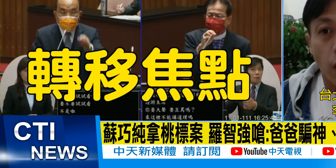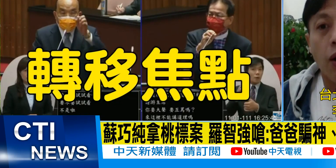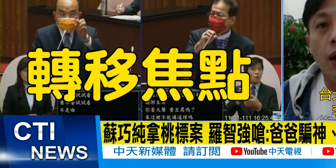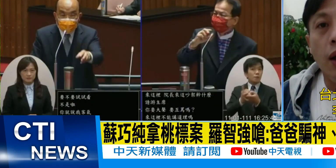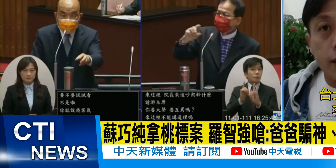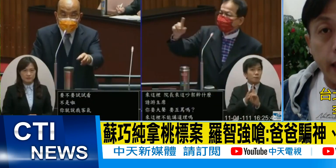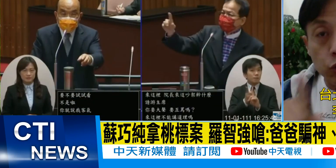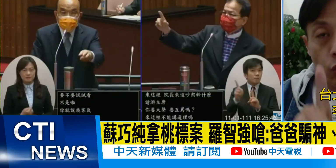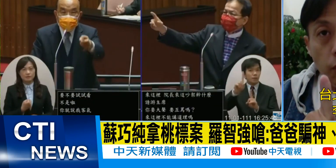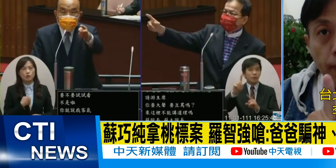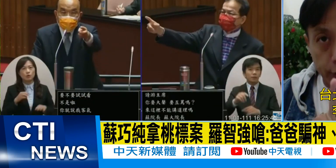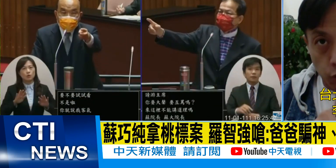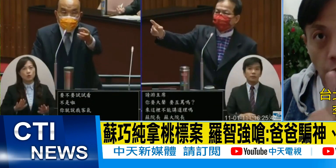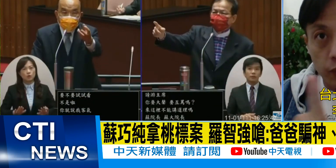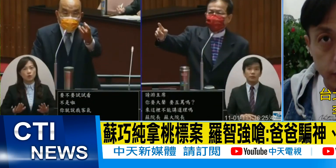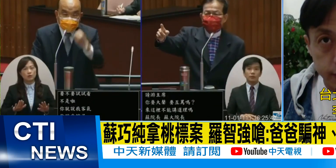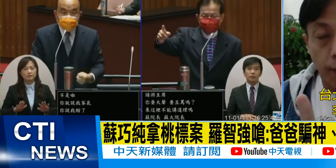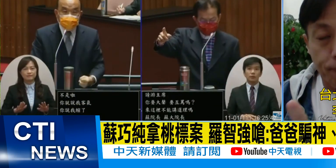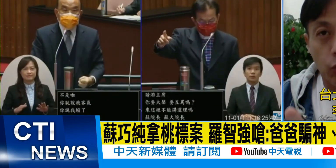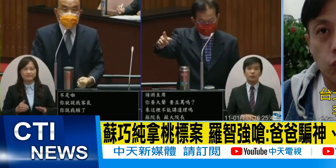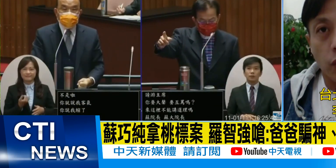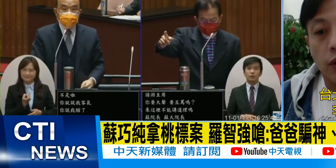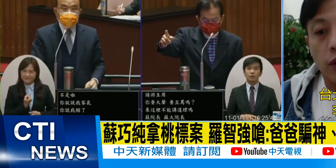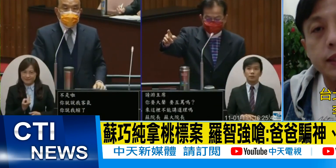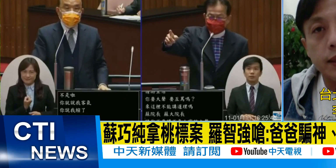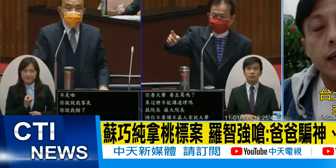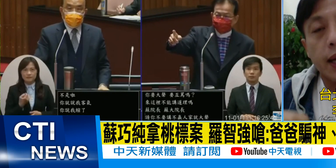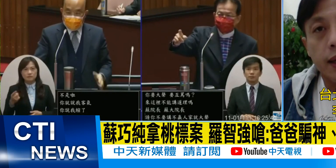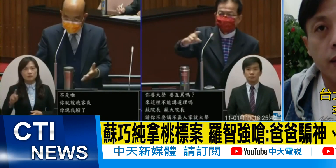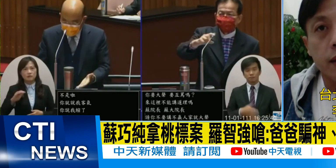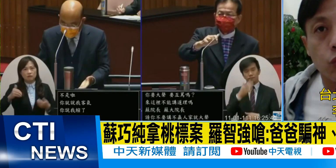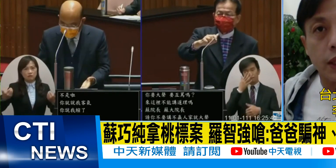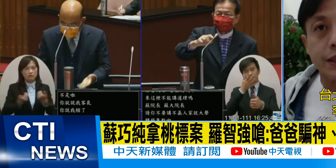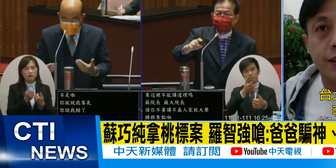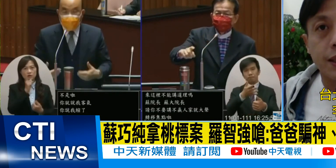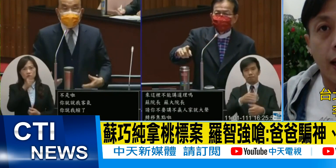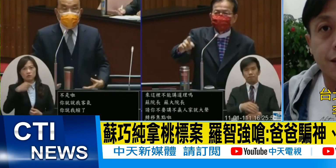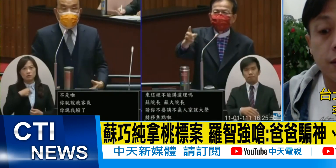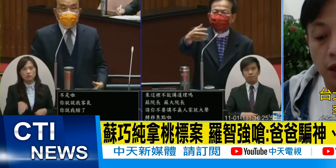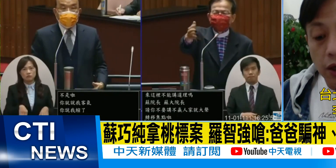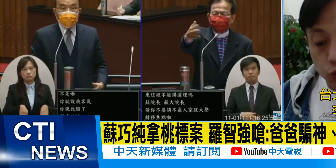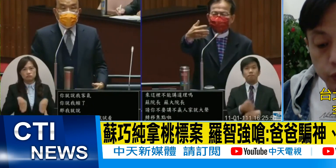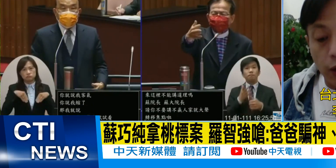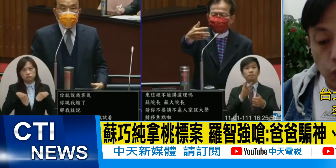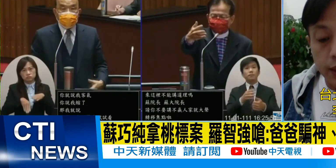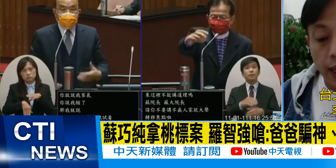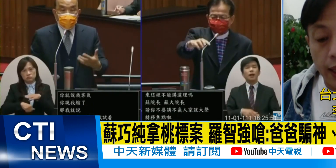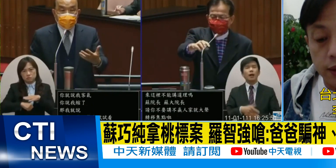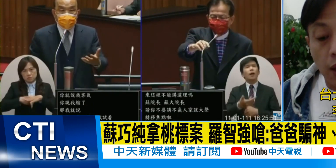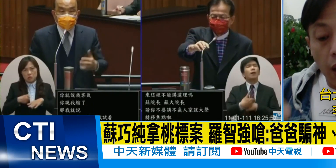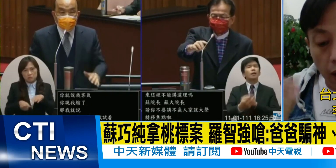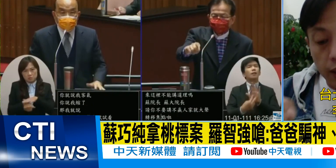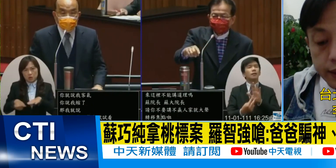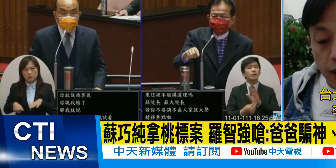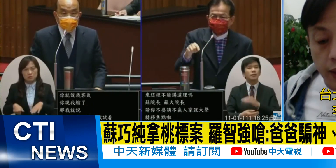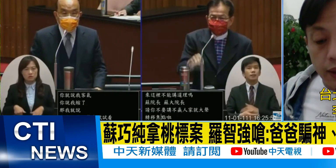求做好。当初马总统是这个标准哦。那现在再看看苏贞昌这个案子。苏小纯这个案